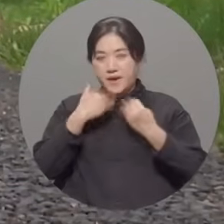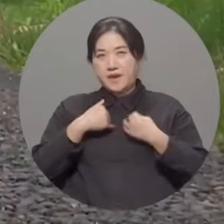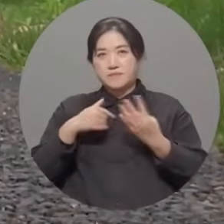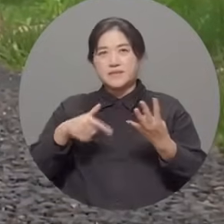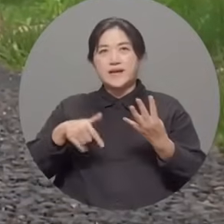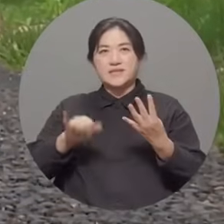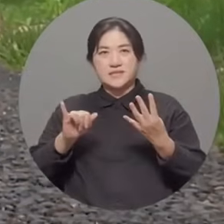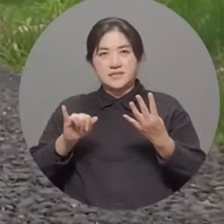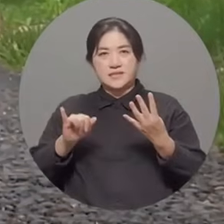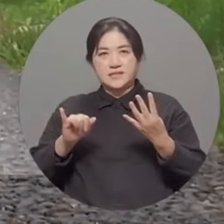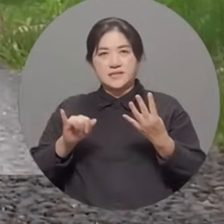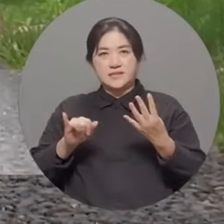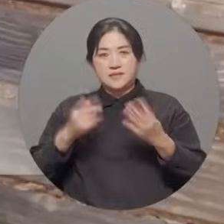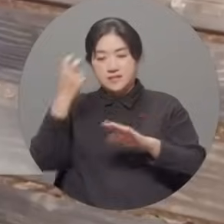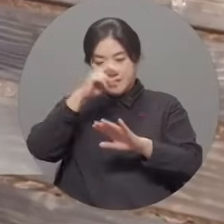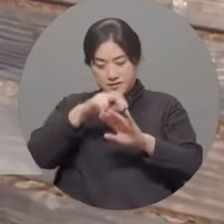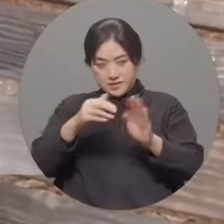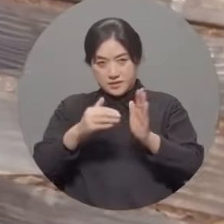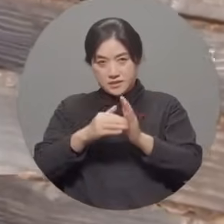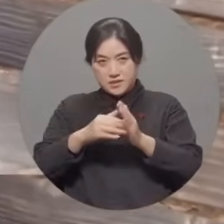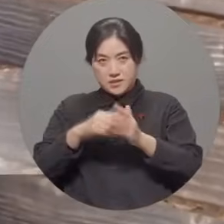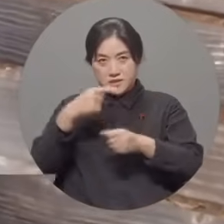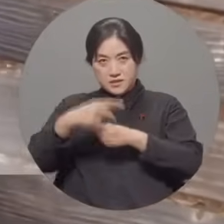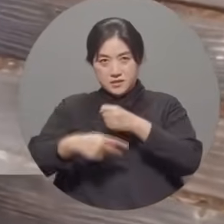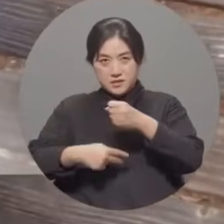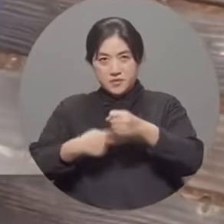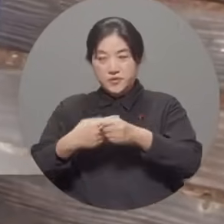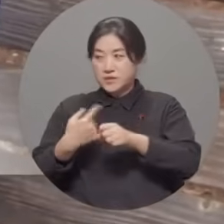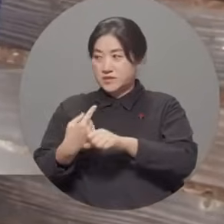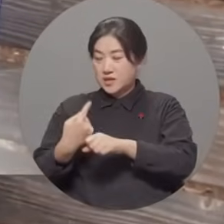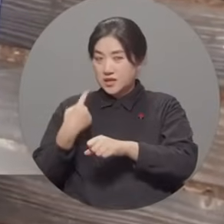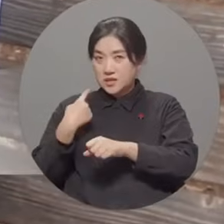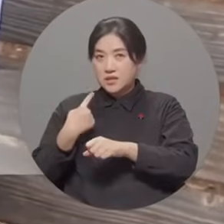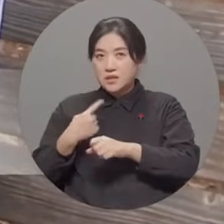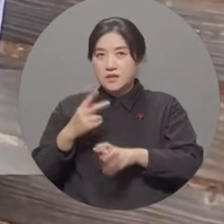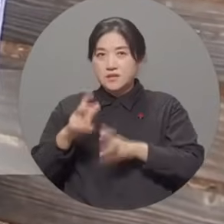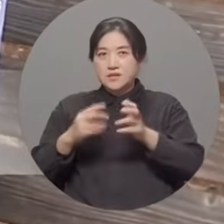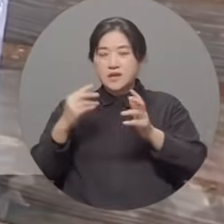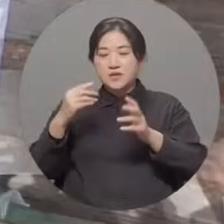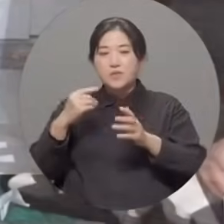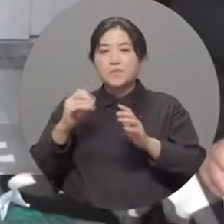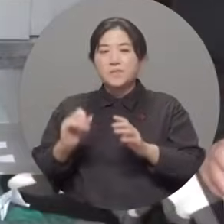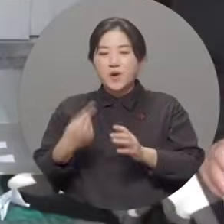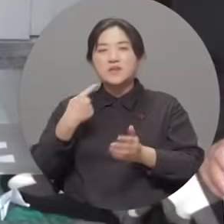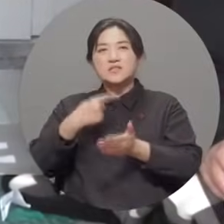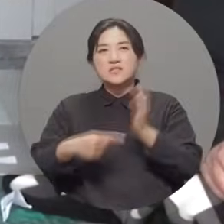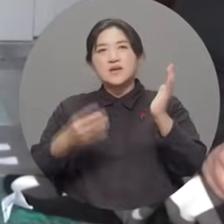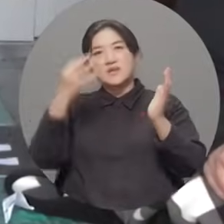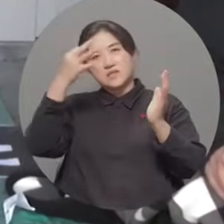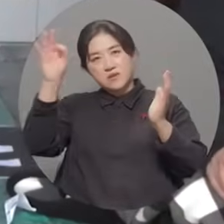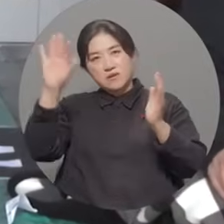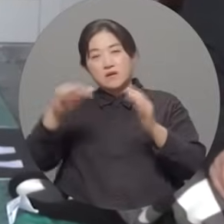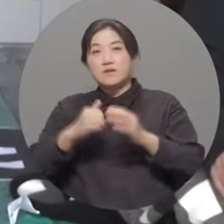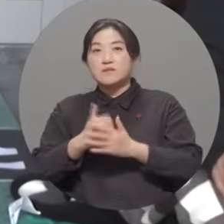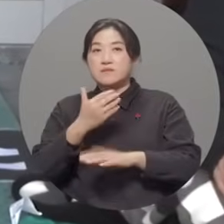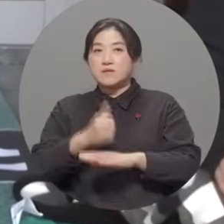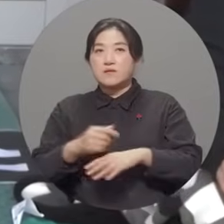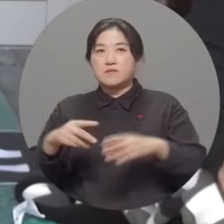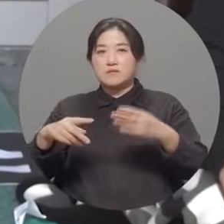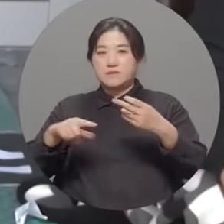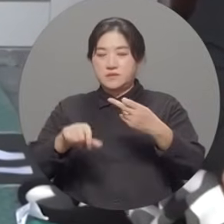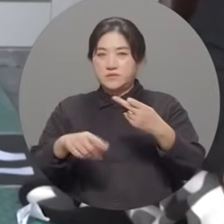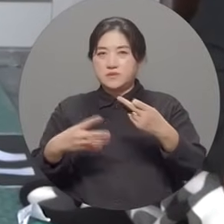판정. 진단을 받은 지 약 2년이 지난 지난해 겨우 산업재해로 인정을 받았지만 지난 4일 결국 눈을